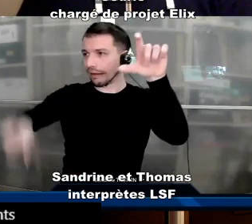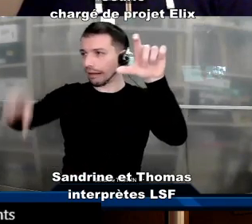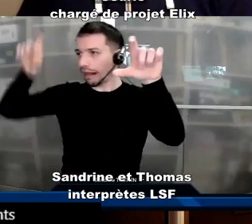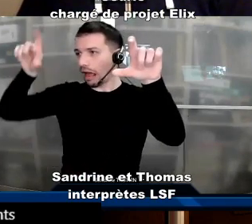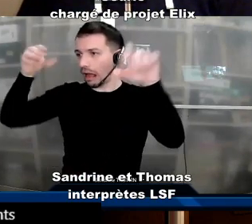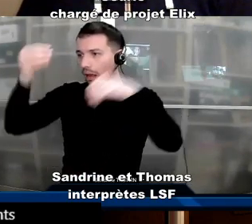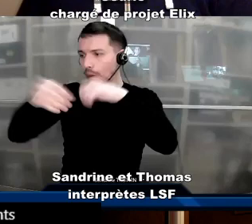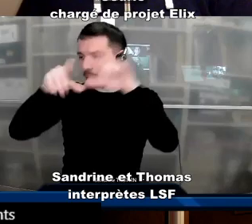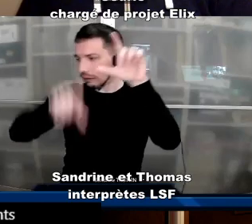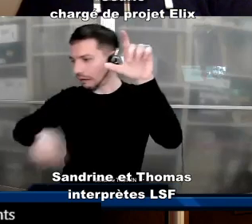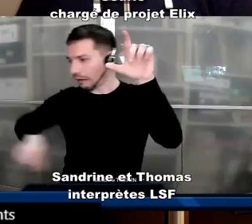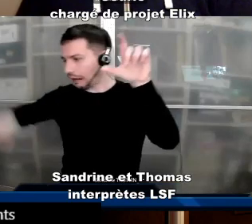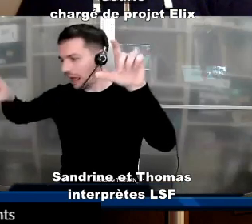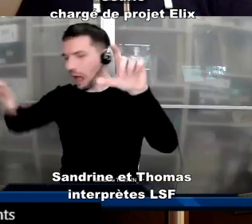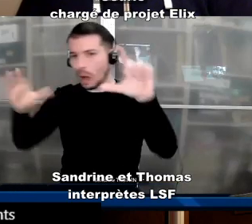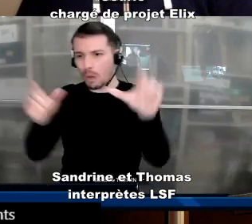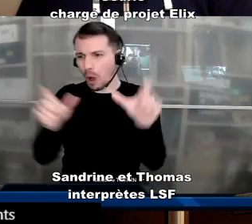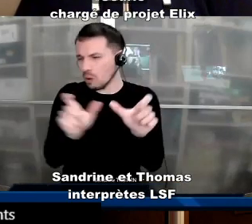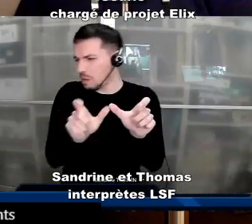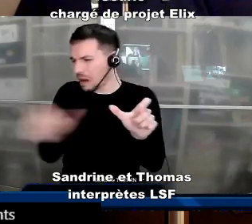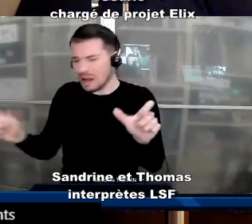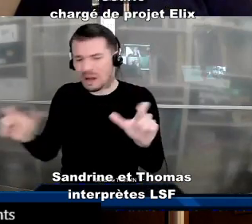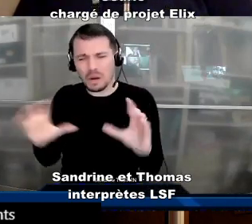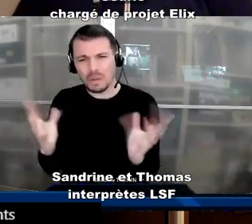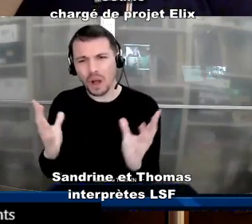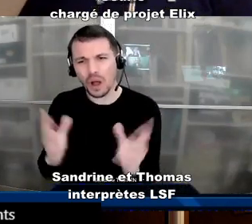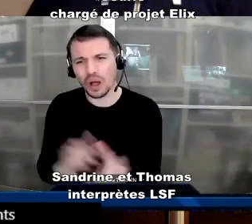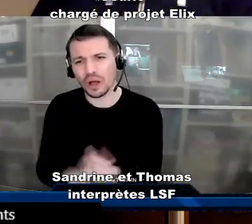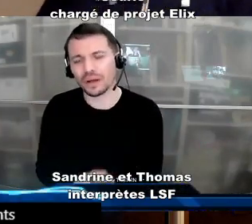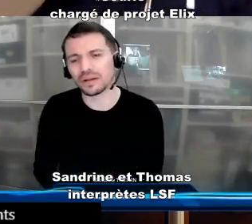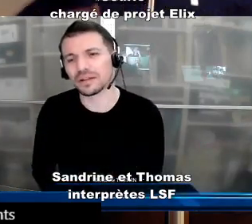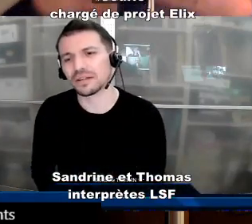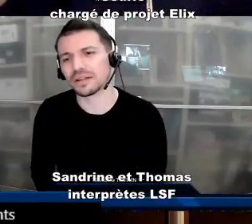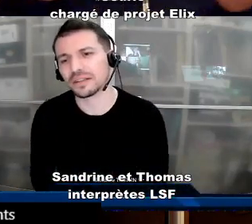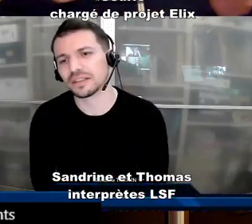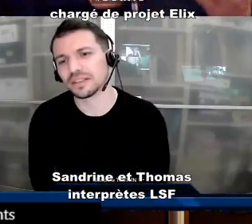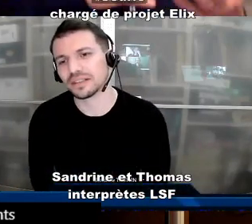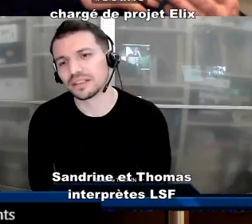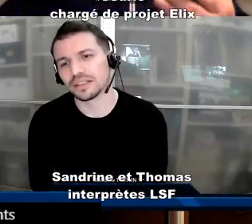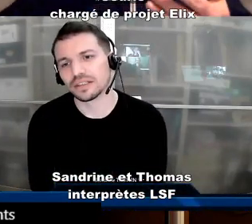peut-être les deux? Vous proposez différentes choses, comment ça se passe?